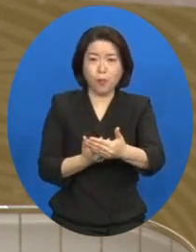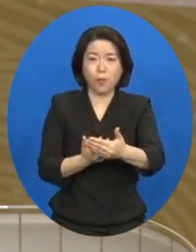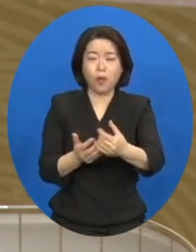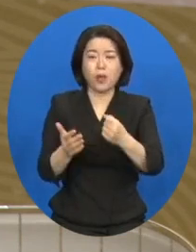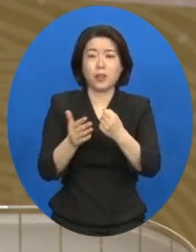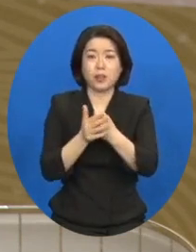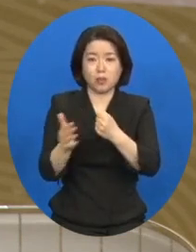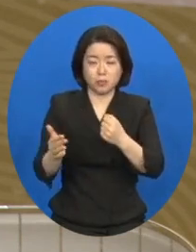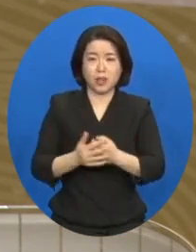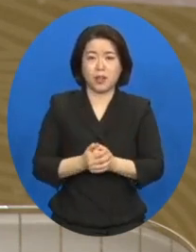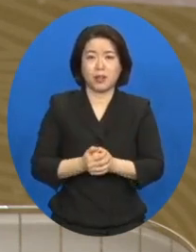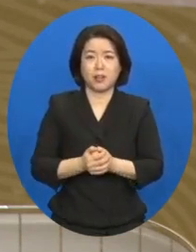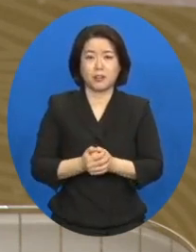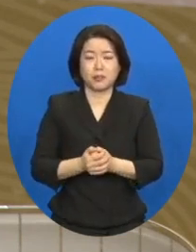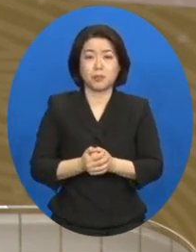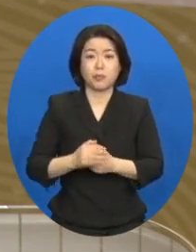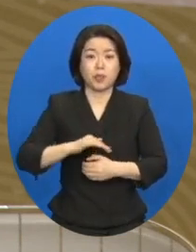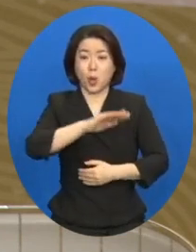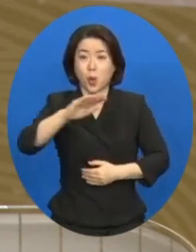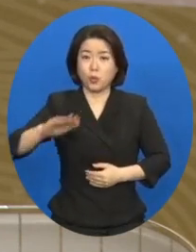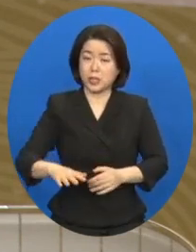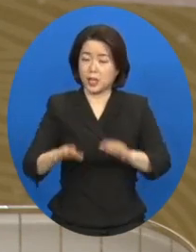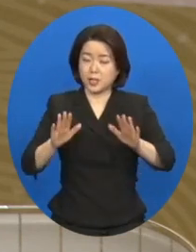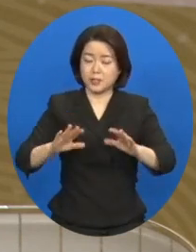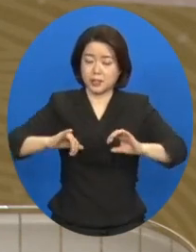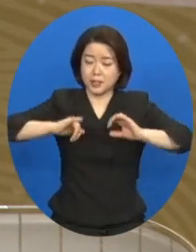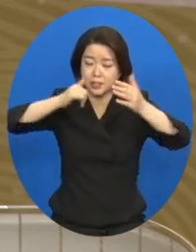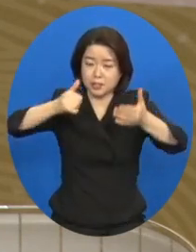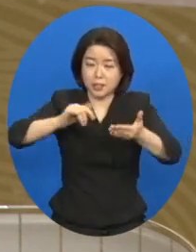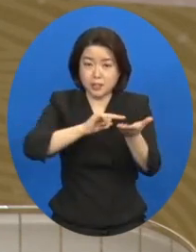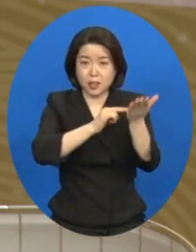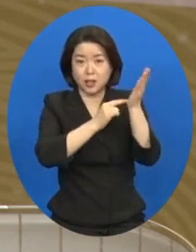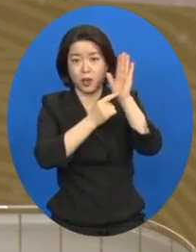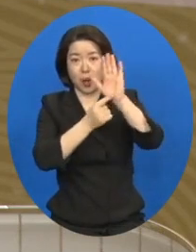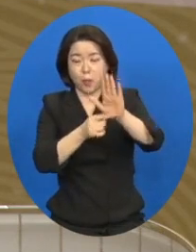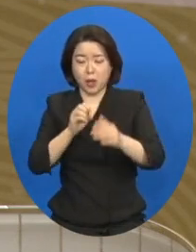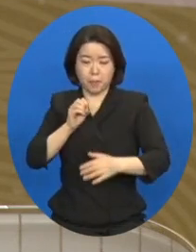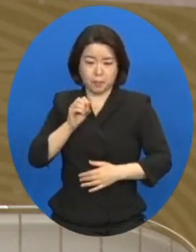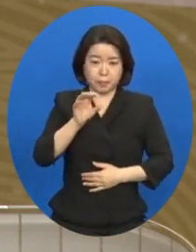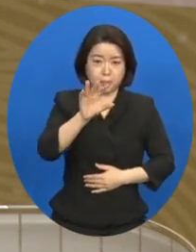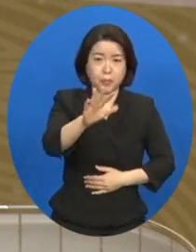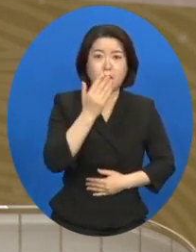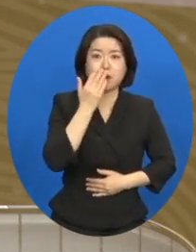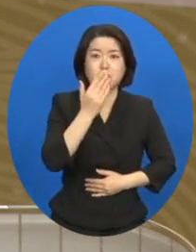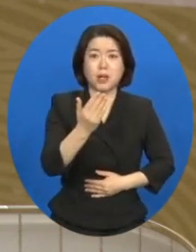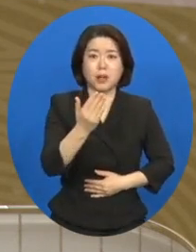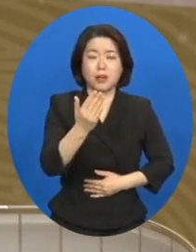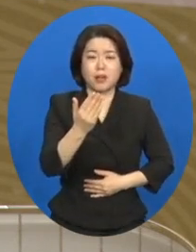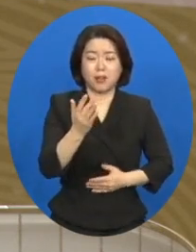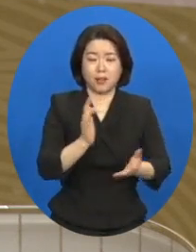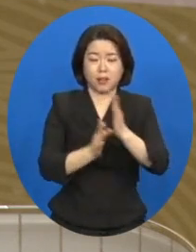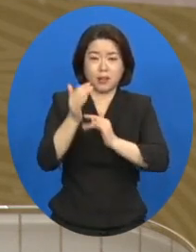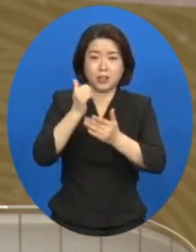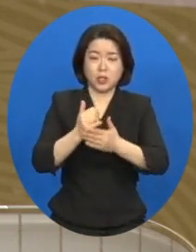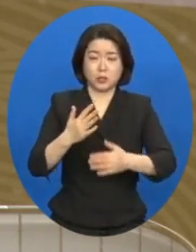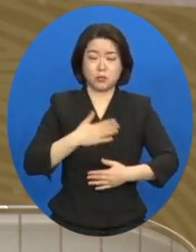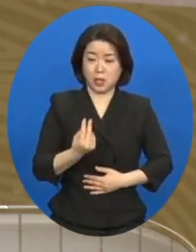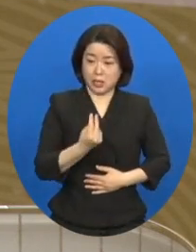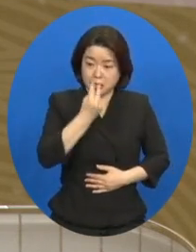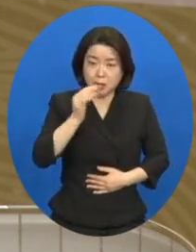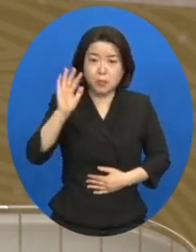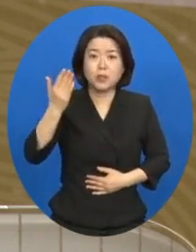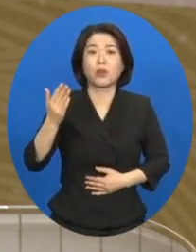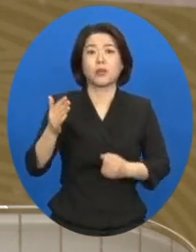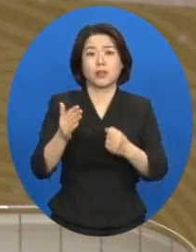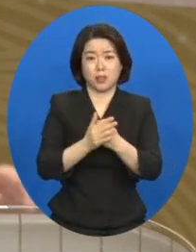오셨기에 우리가 이제는 세상의 빛이 되게 된 거예요. 예수님이 우리 안에 우리 생명이